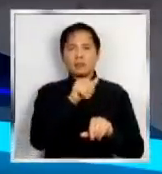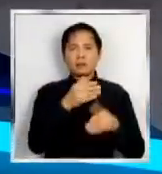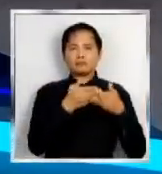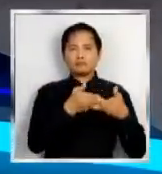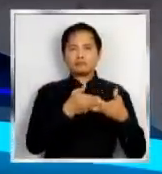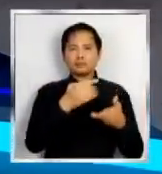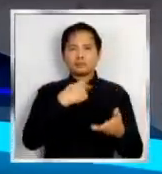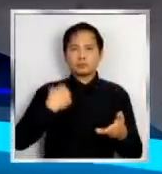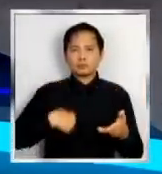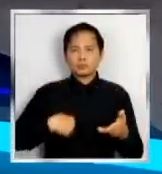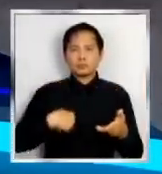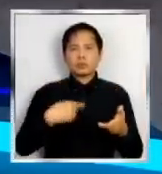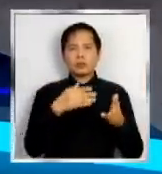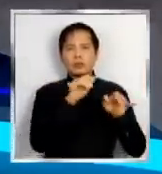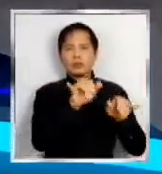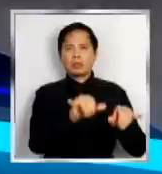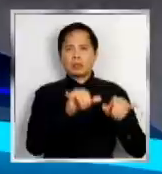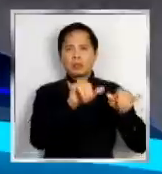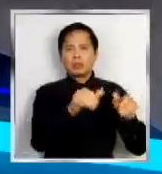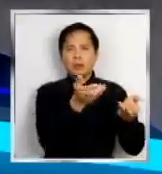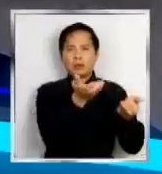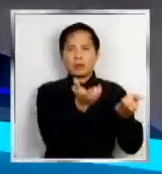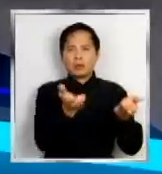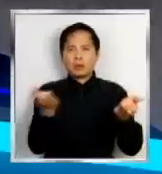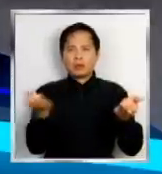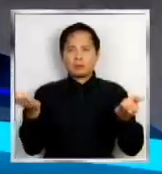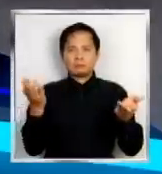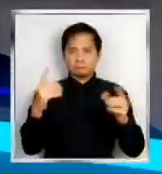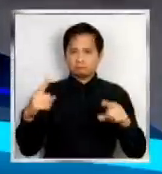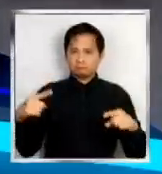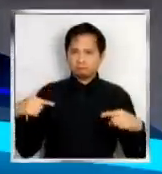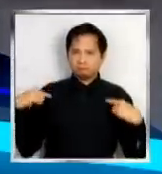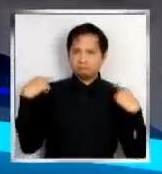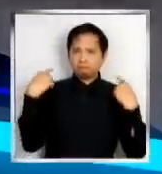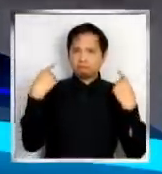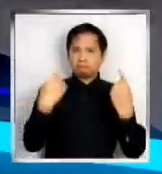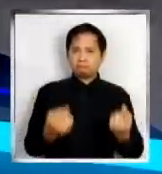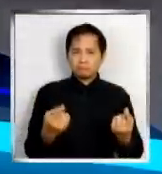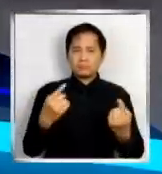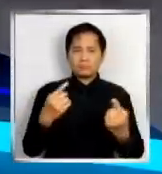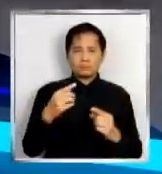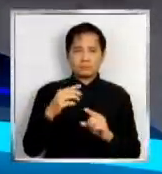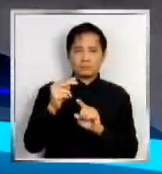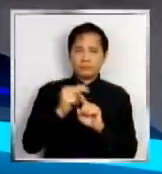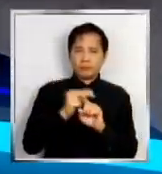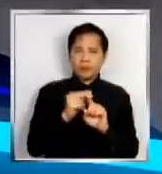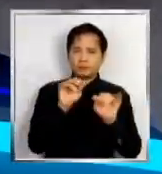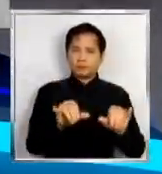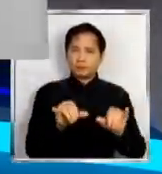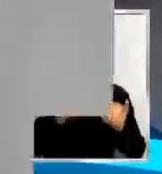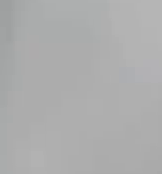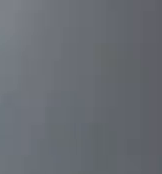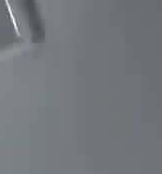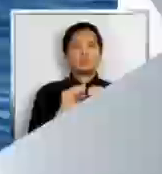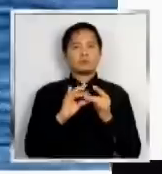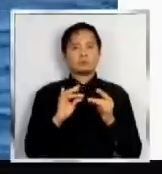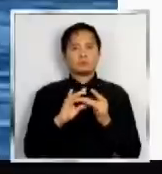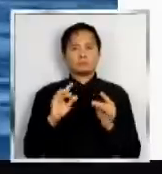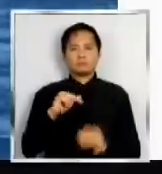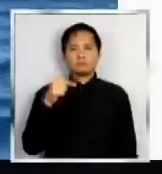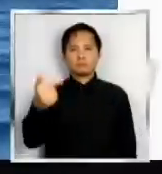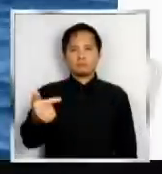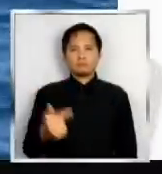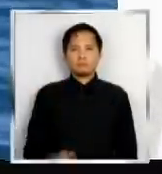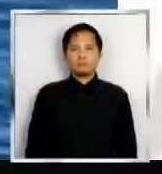sa Julian Filipirip nitong Nobyembre pa raw pala na mataan doon. Nakatutok si Chino Gaston.